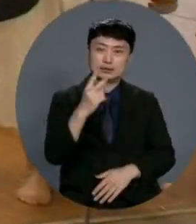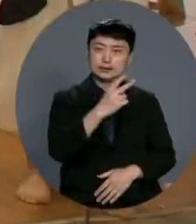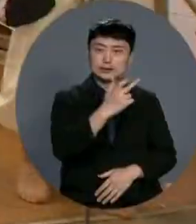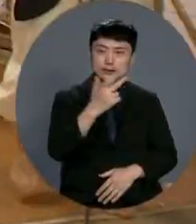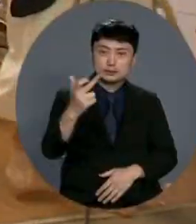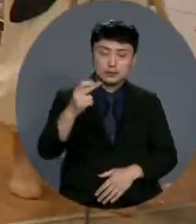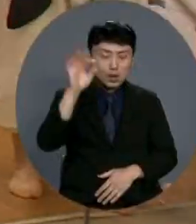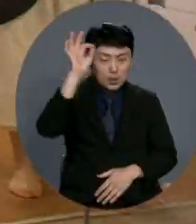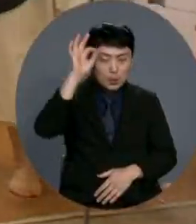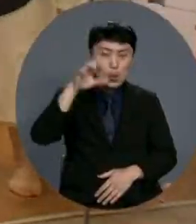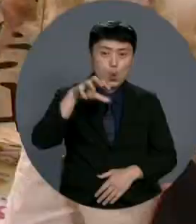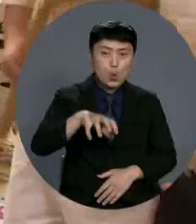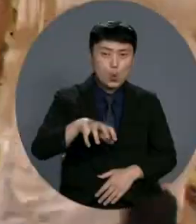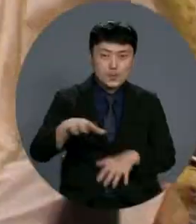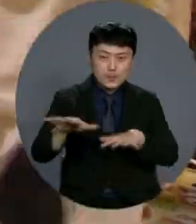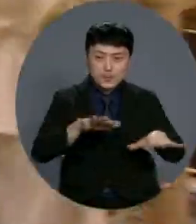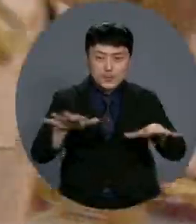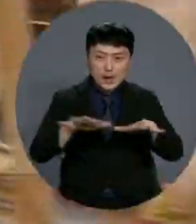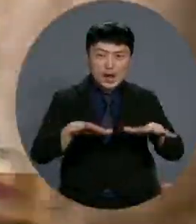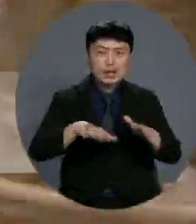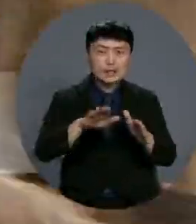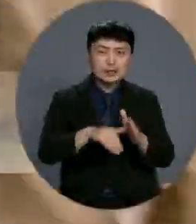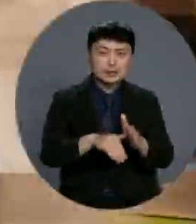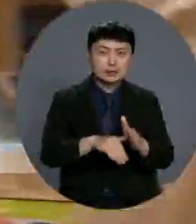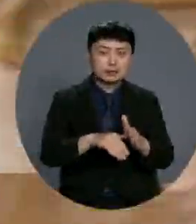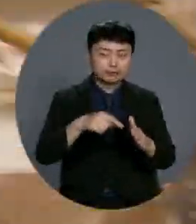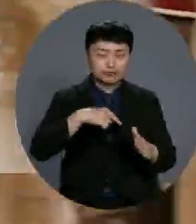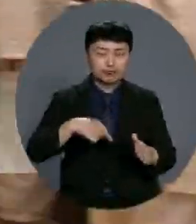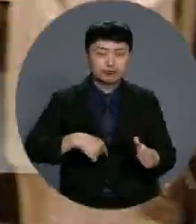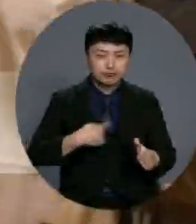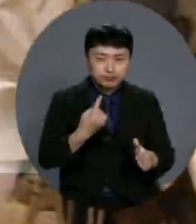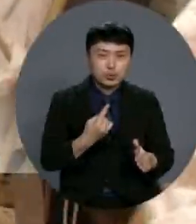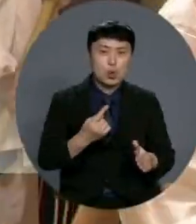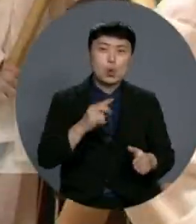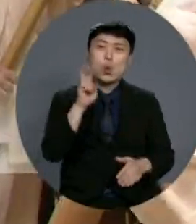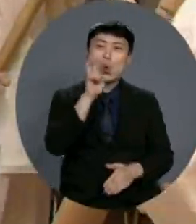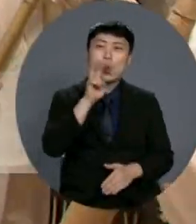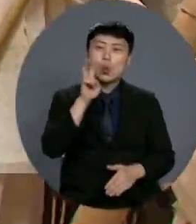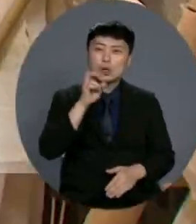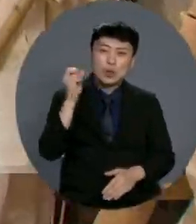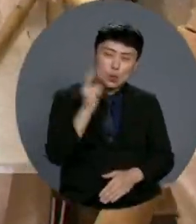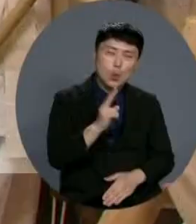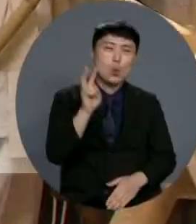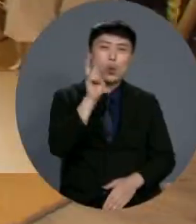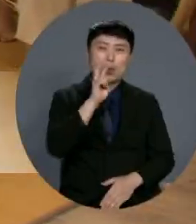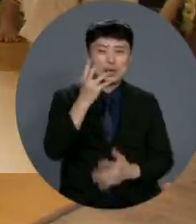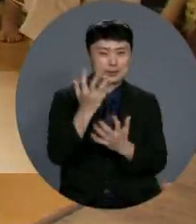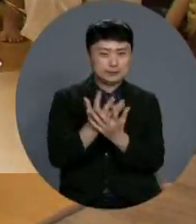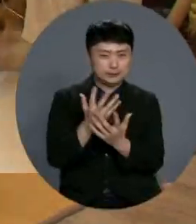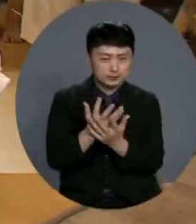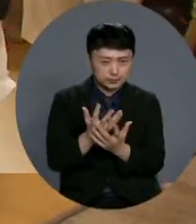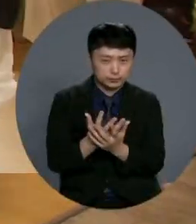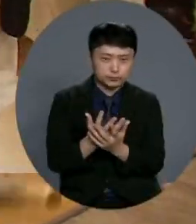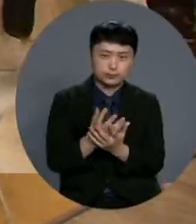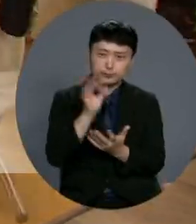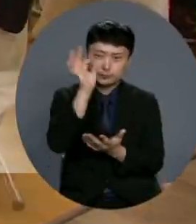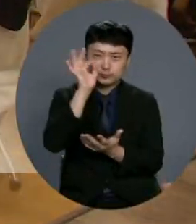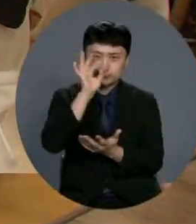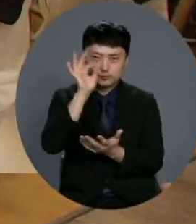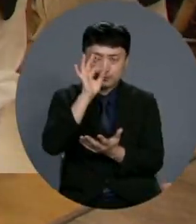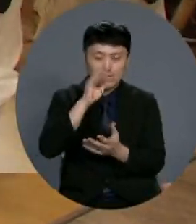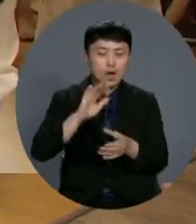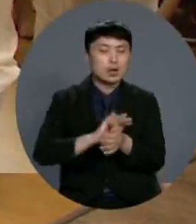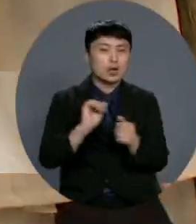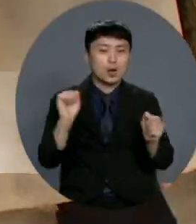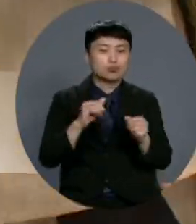2017년 포항 흥해 지진 발생 이후 주민들이 자발적으로 흥해 농요 다시 부르기와 자료화 작업에 나서면서